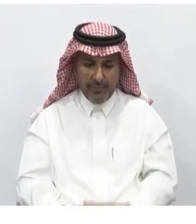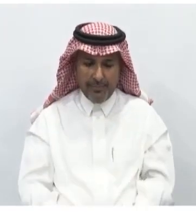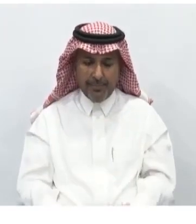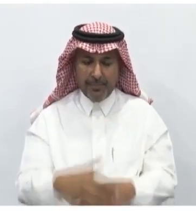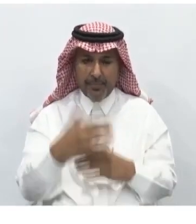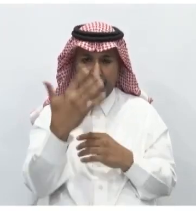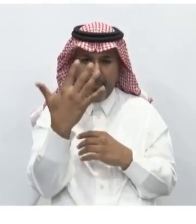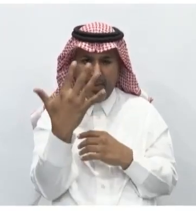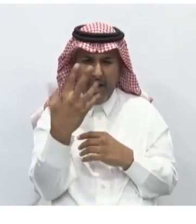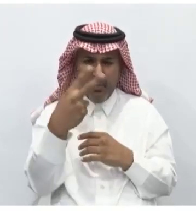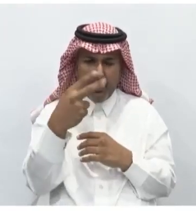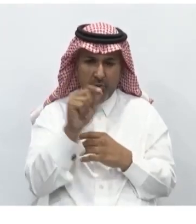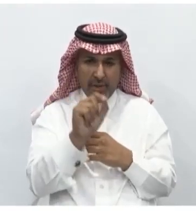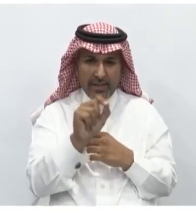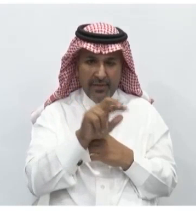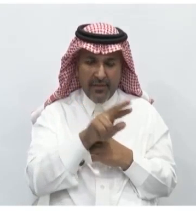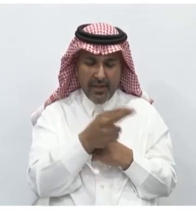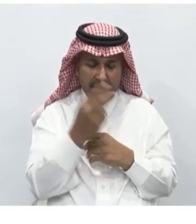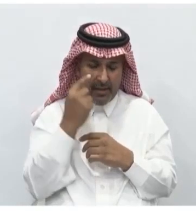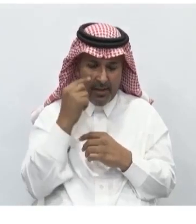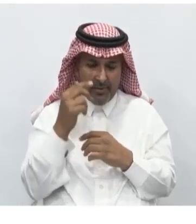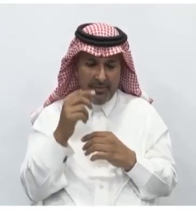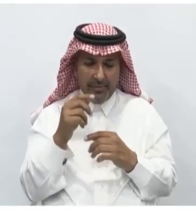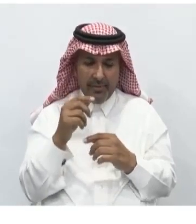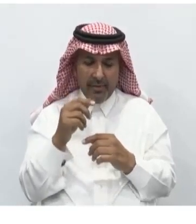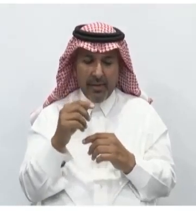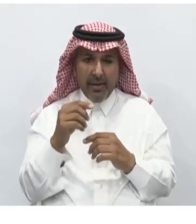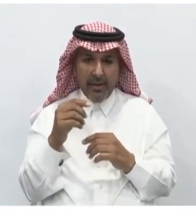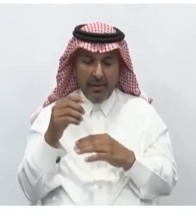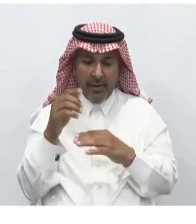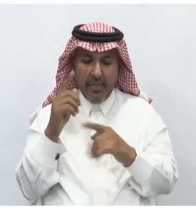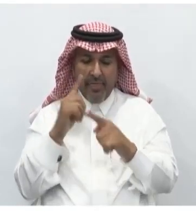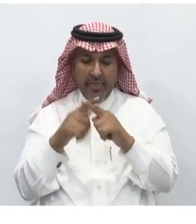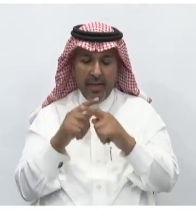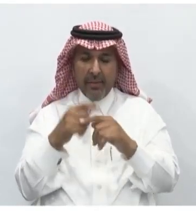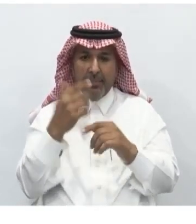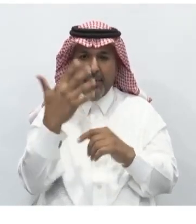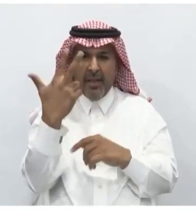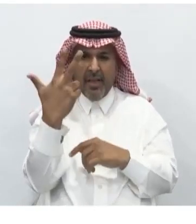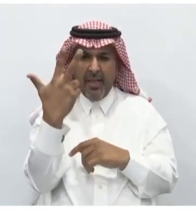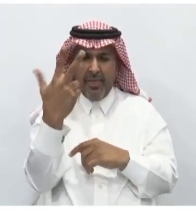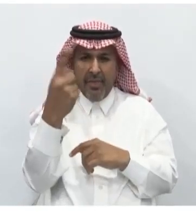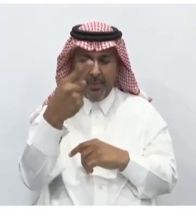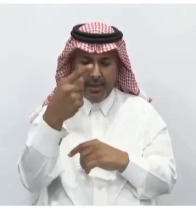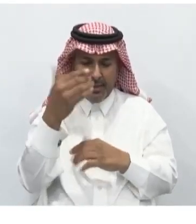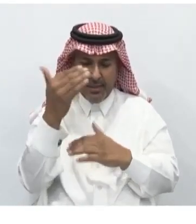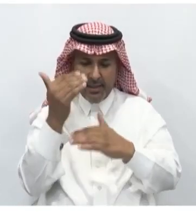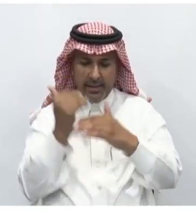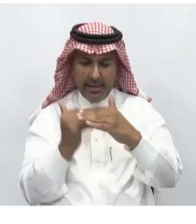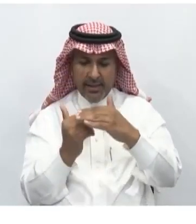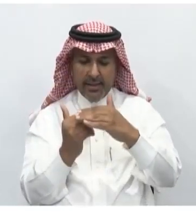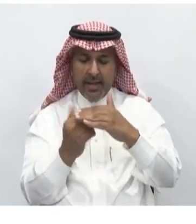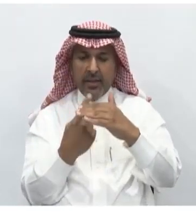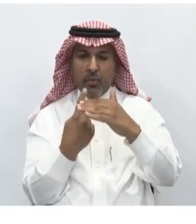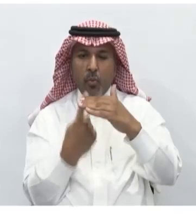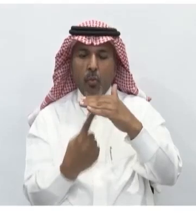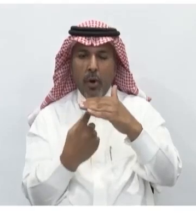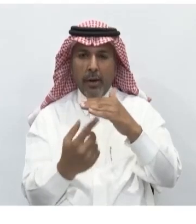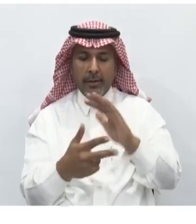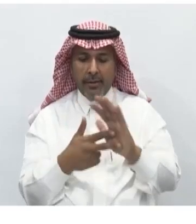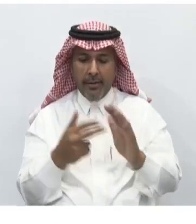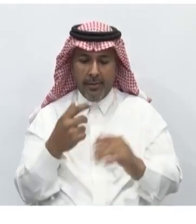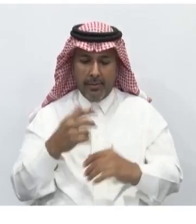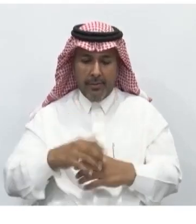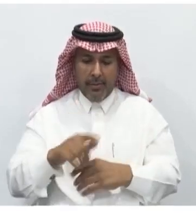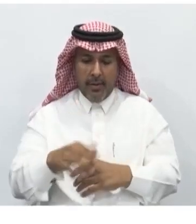0.025 مول من الماء مضروب في كسر الكتلة المولية كتلة الماء 18 أتوقع منكم